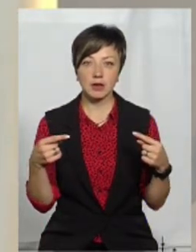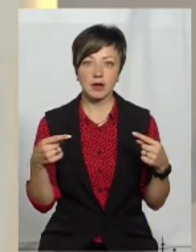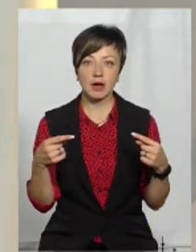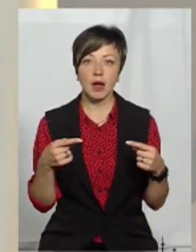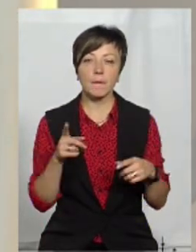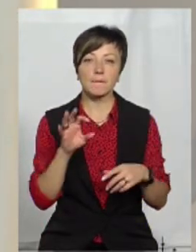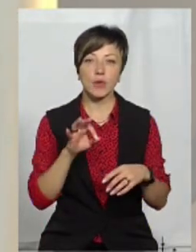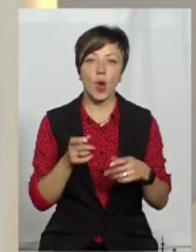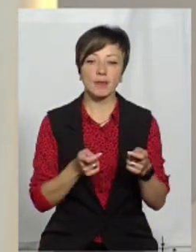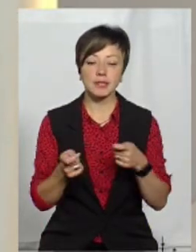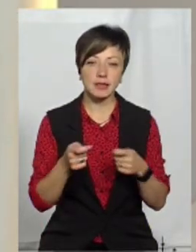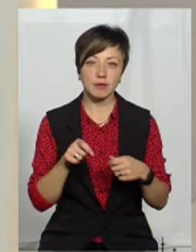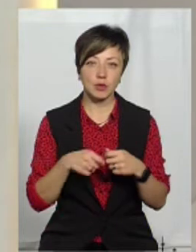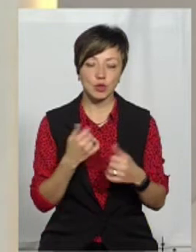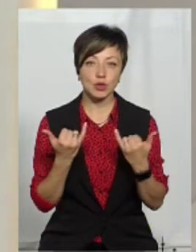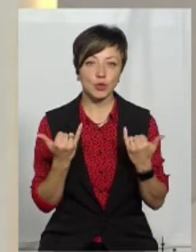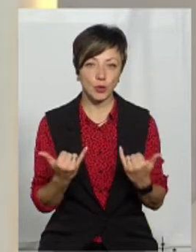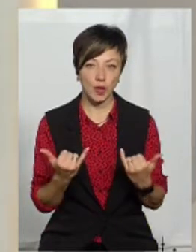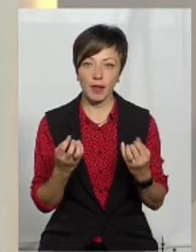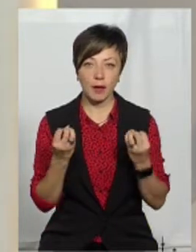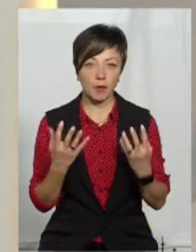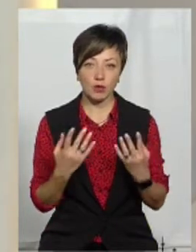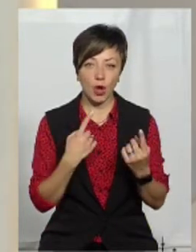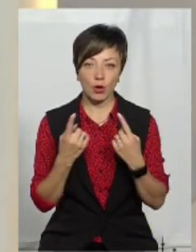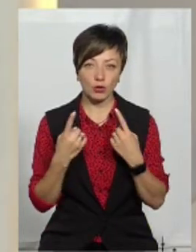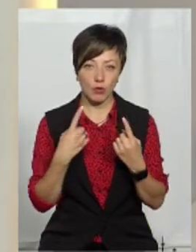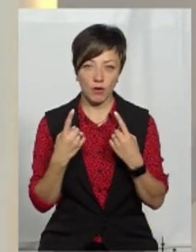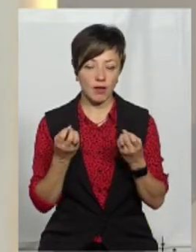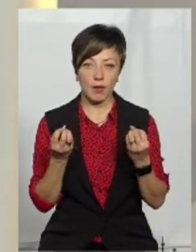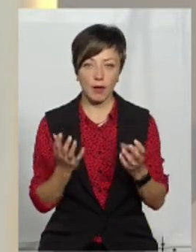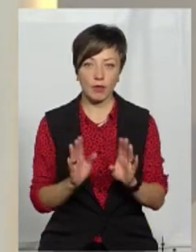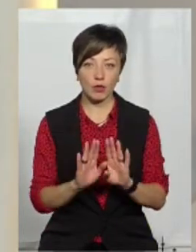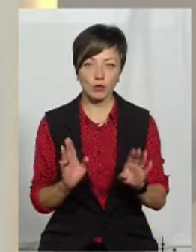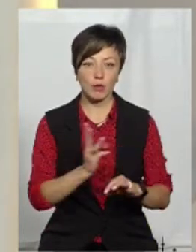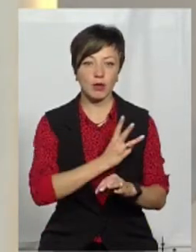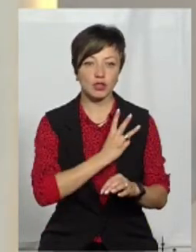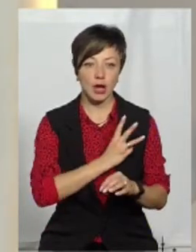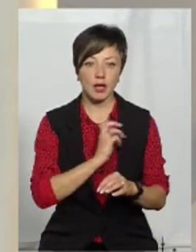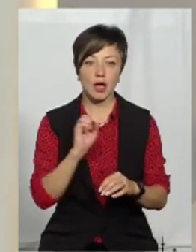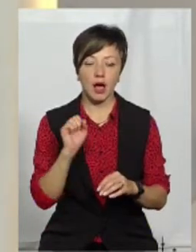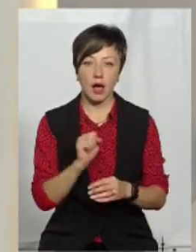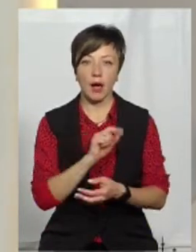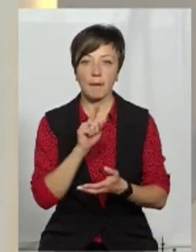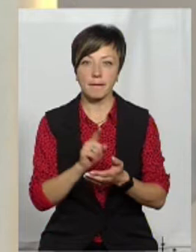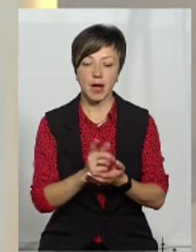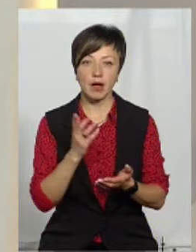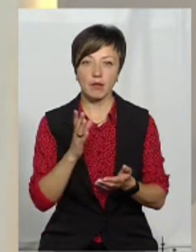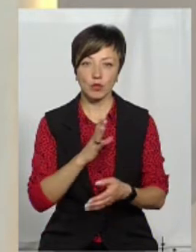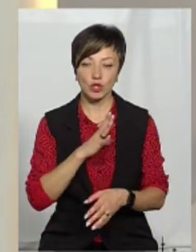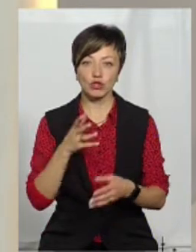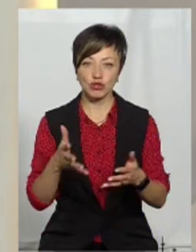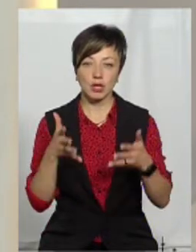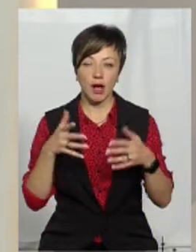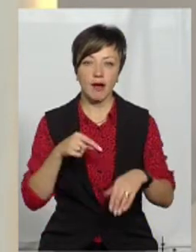адміністративні правопорушення. І на сьогодні не просто розмови, не просто бажання, а має бути чітка